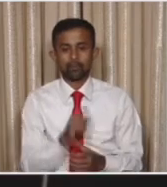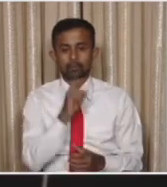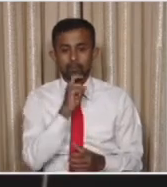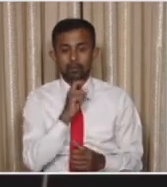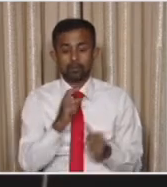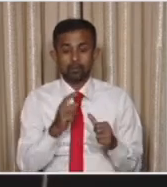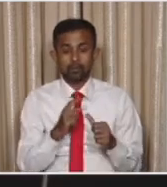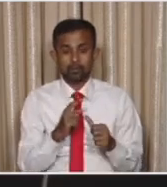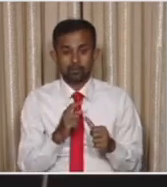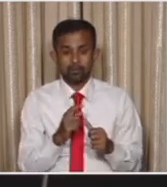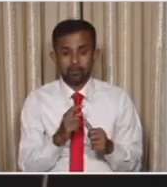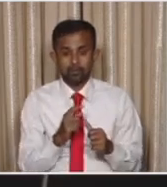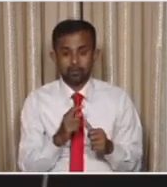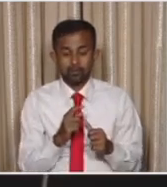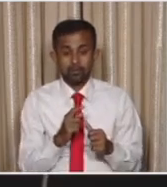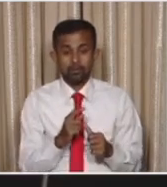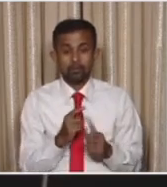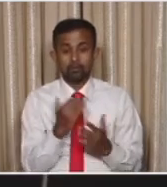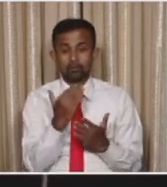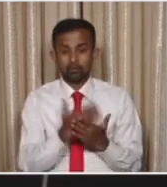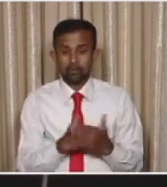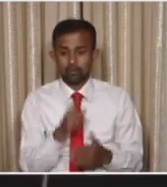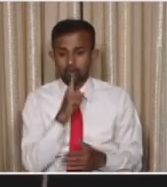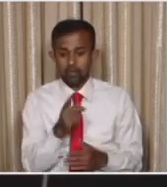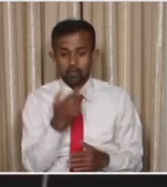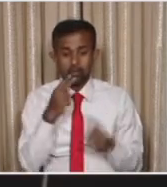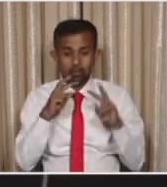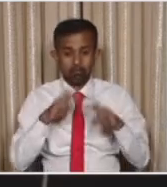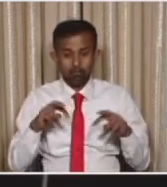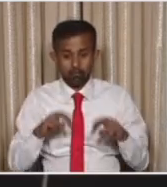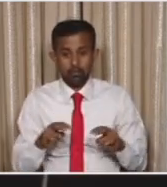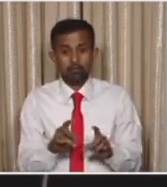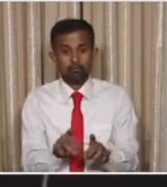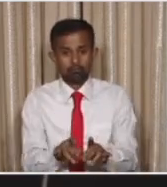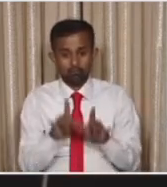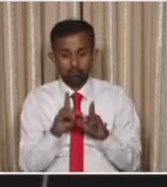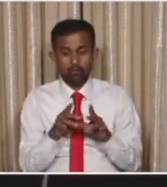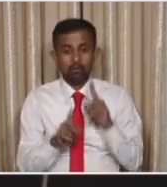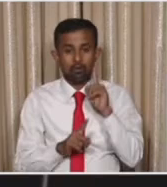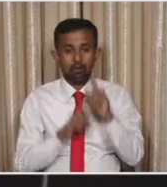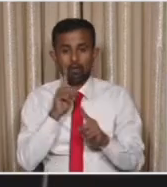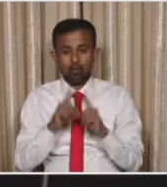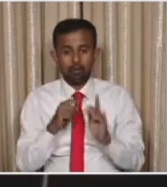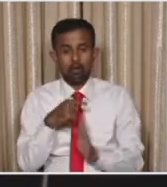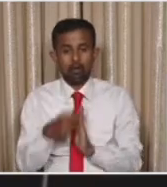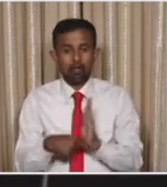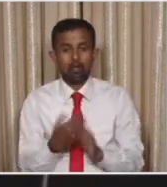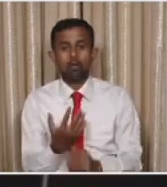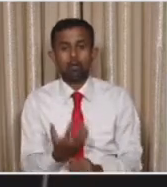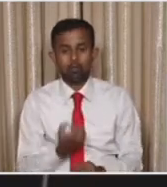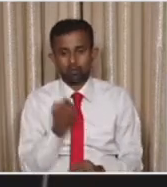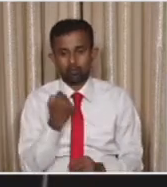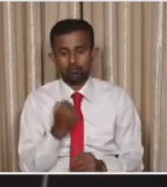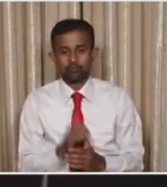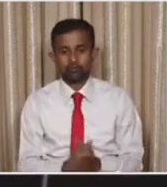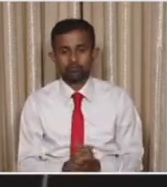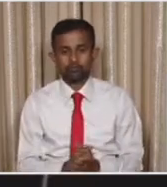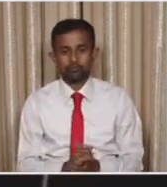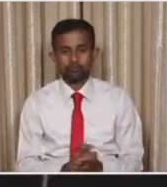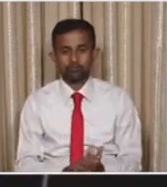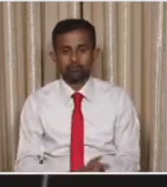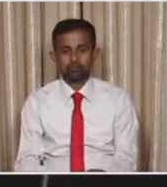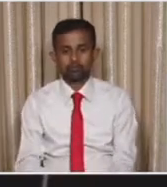අධිකාරියට හේතු දක්වන්නට පුළුවන් විශ්ලේෂණයකින් යුතු සංවාදයක් අපිට මේ රටේ අවශ්‍යයි.